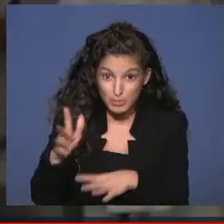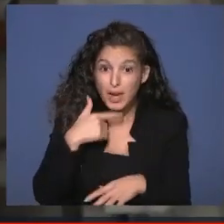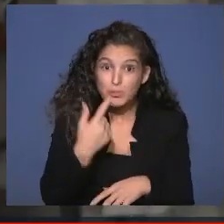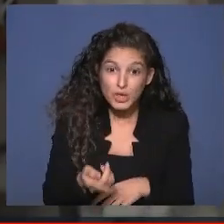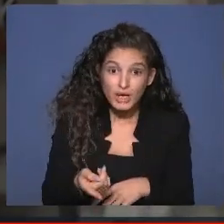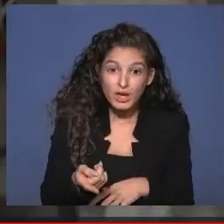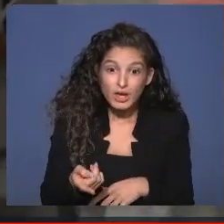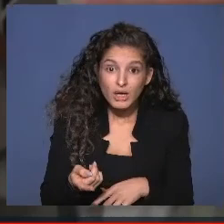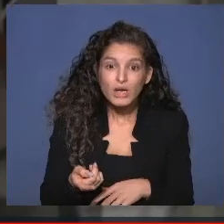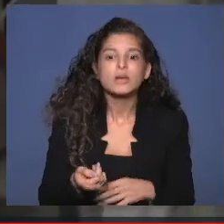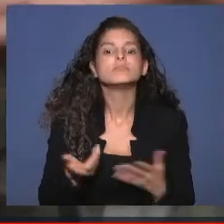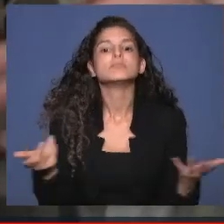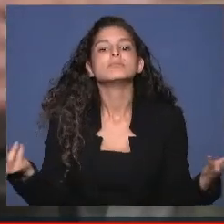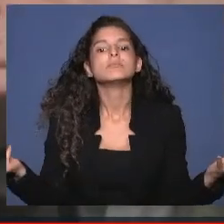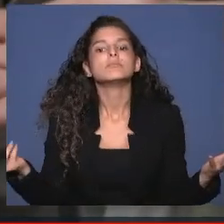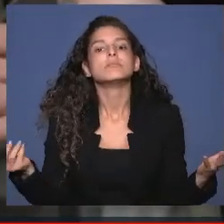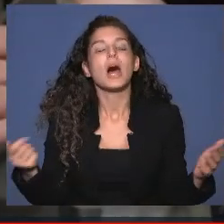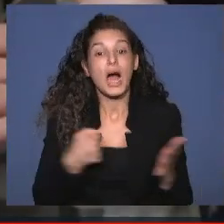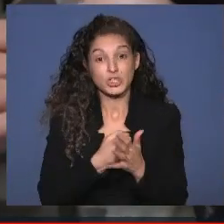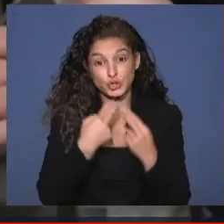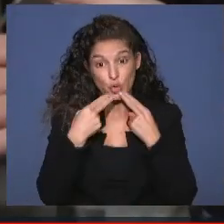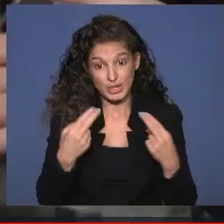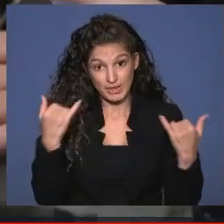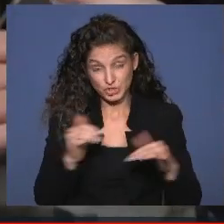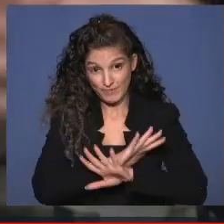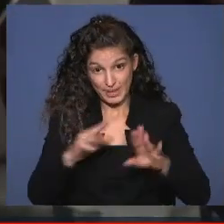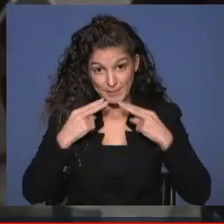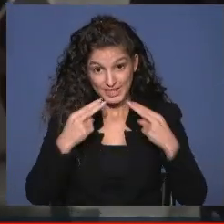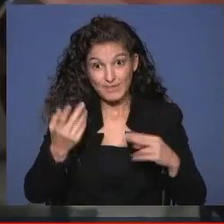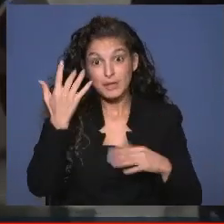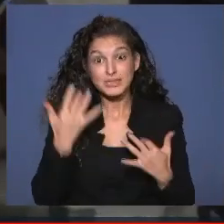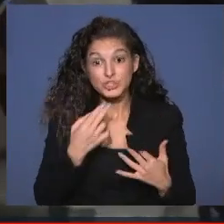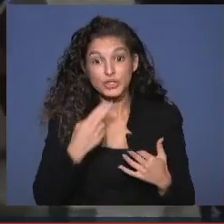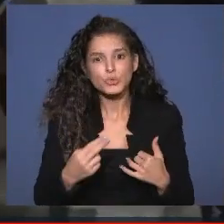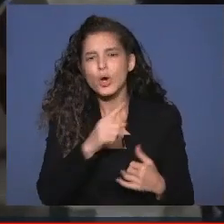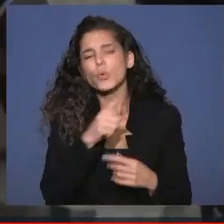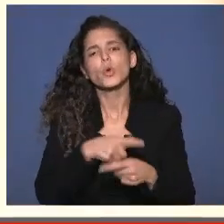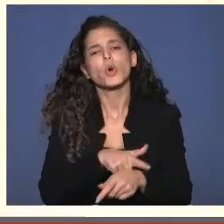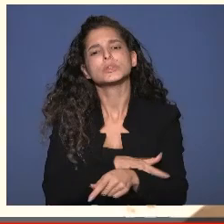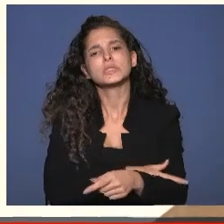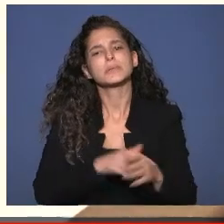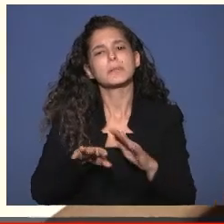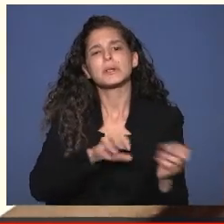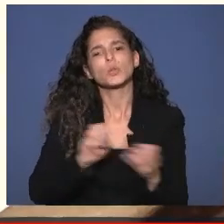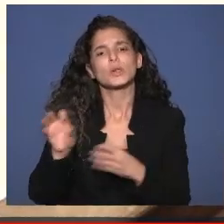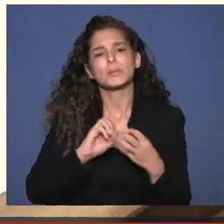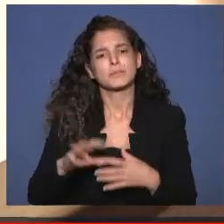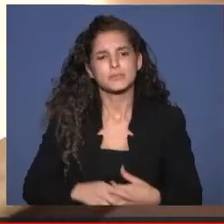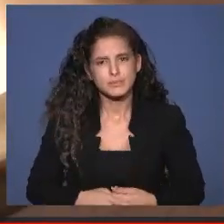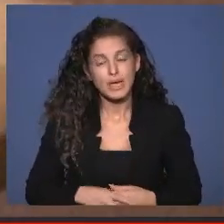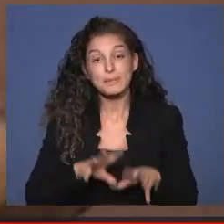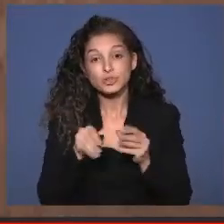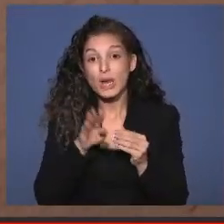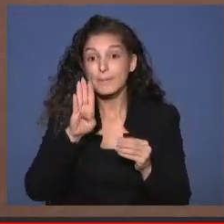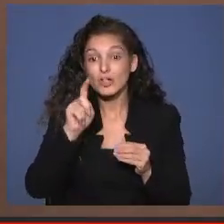פינוי, מה אמרו לך? עד שעונים, עכשיו אין בכלל מענה, אבל שענו לי, אנחנו לא עוסקים כרגע בפינויים. גם משפחת ברקוביץ'